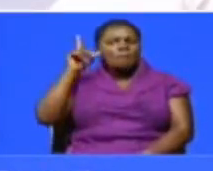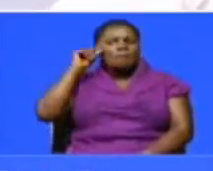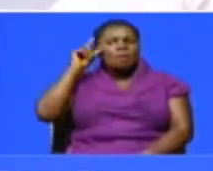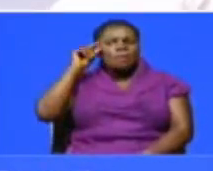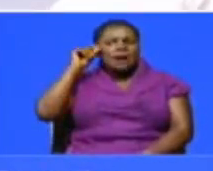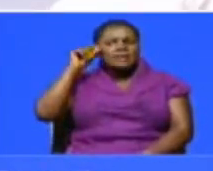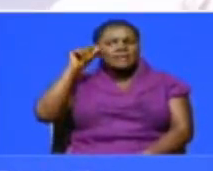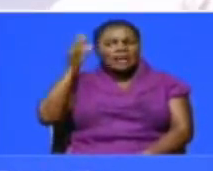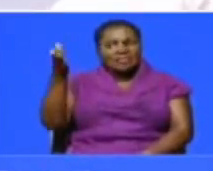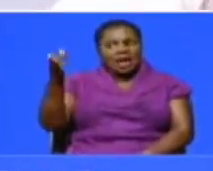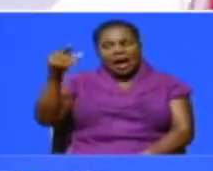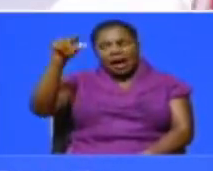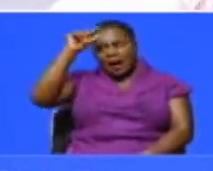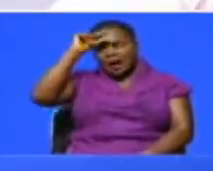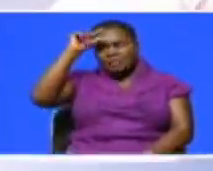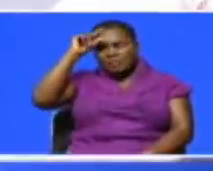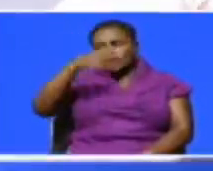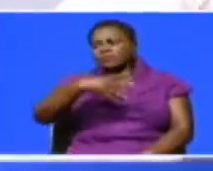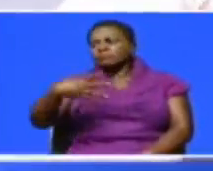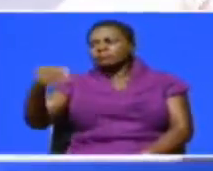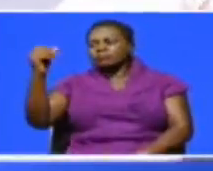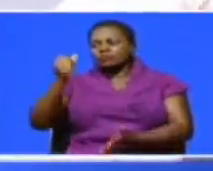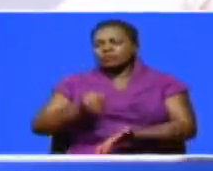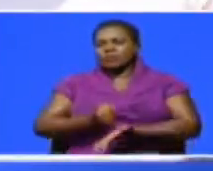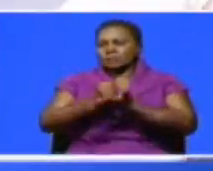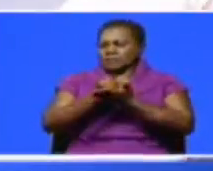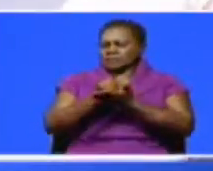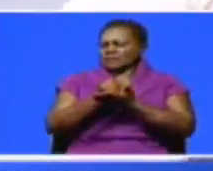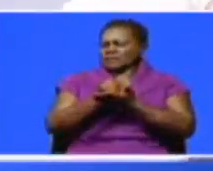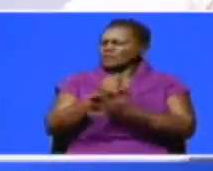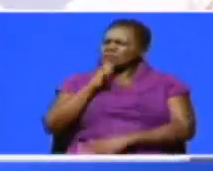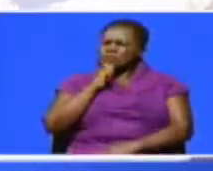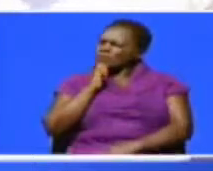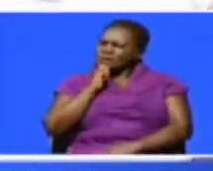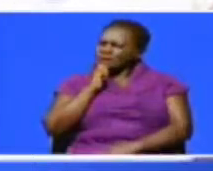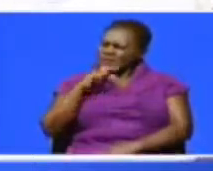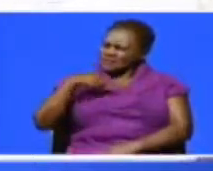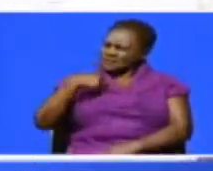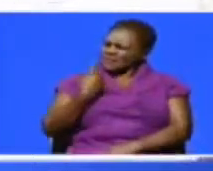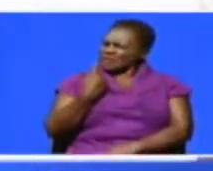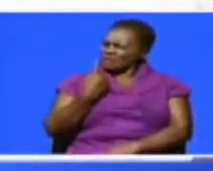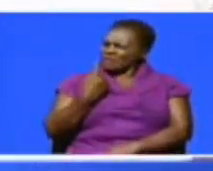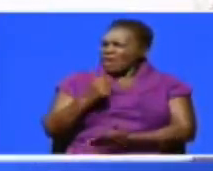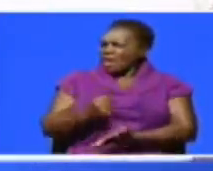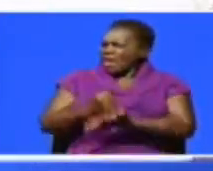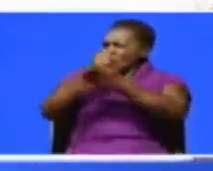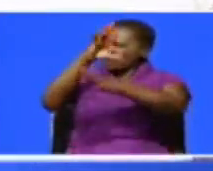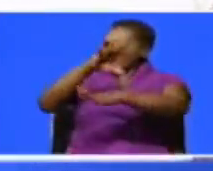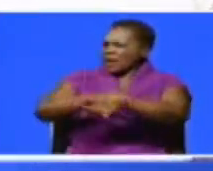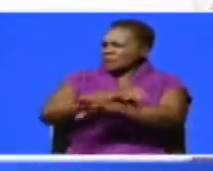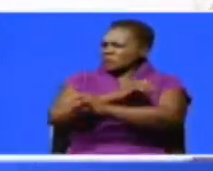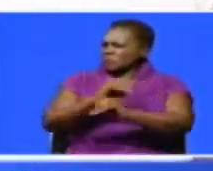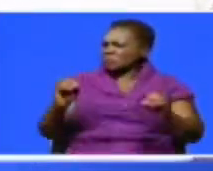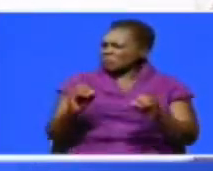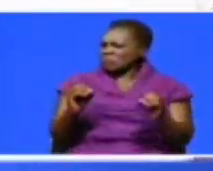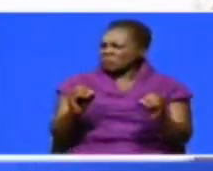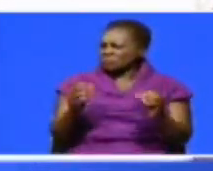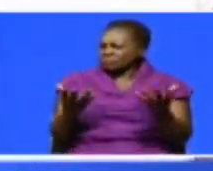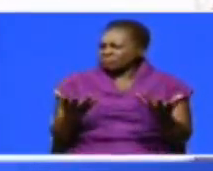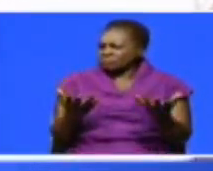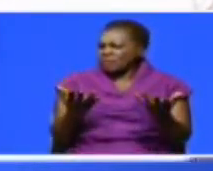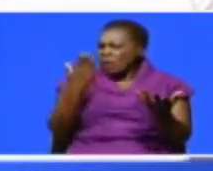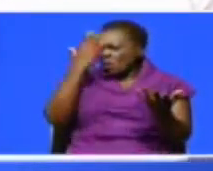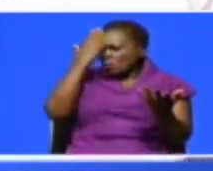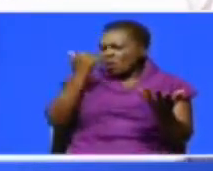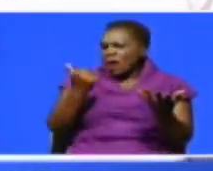tuliona serikali nzima ilienda Mombasa. Tukashindo hii yetu imekuwa kama kitu kama paka, kitu ambaye haionekani.